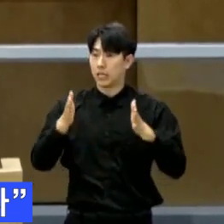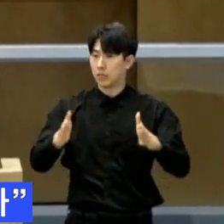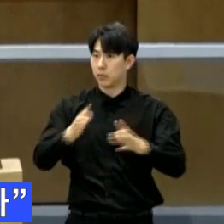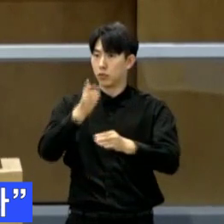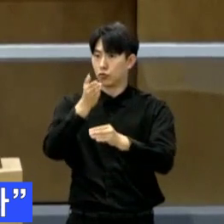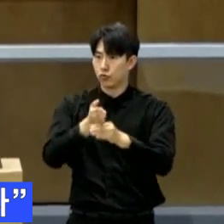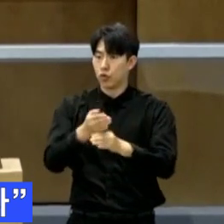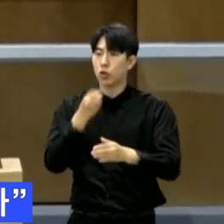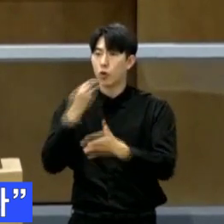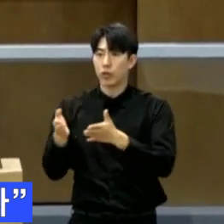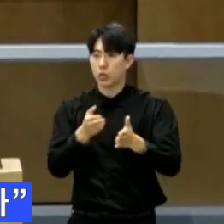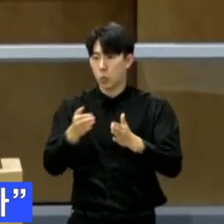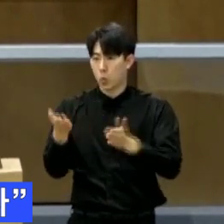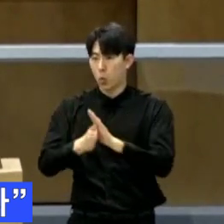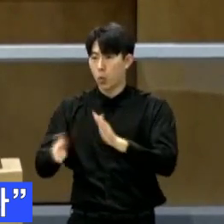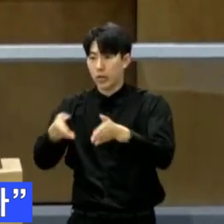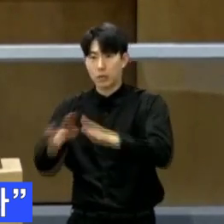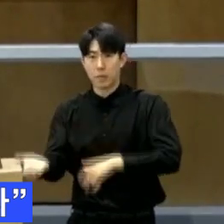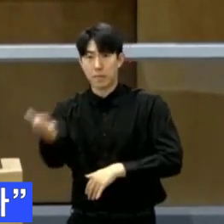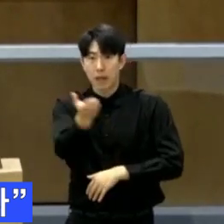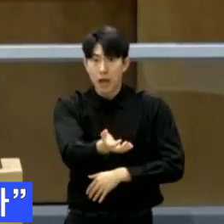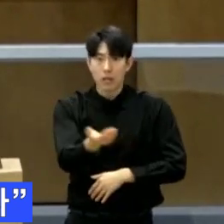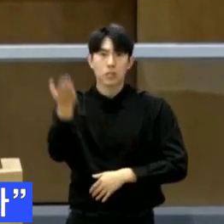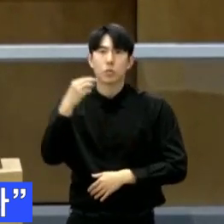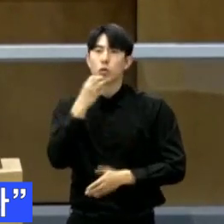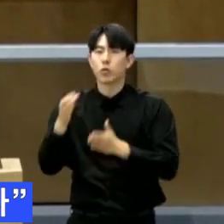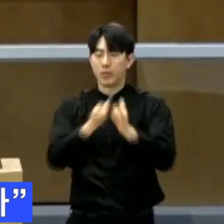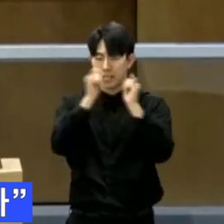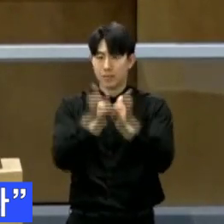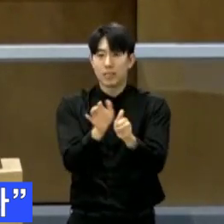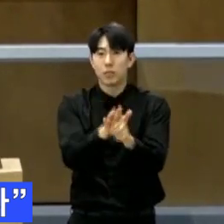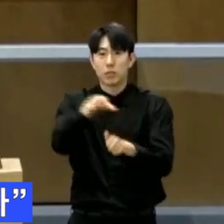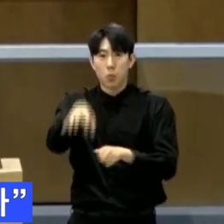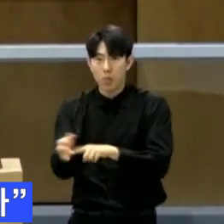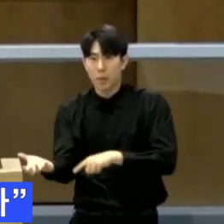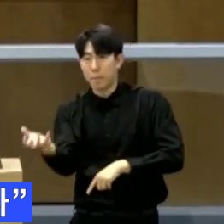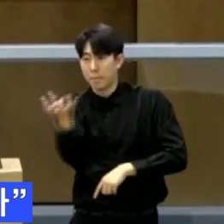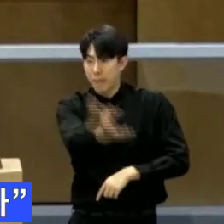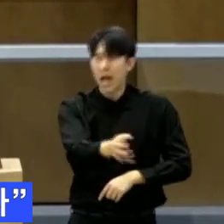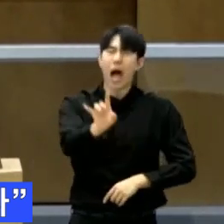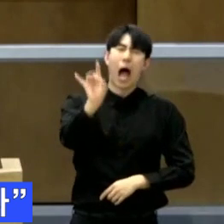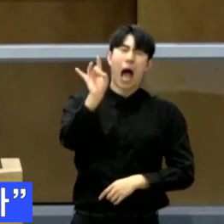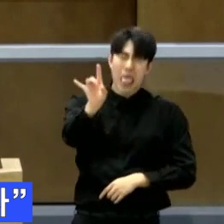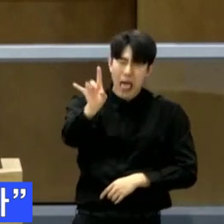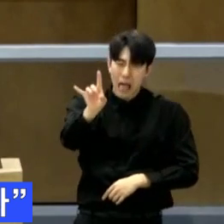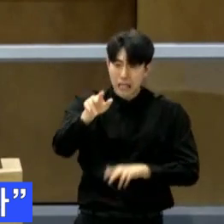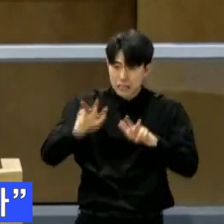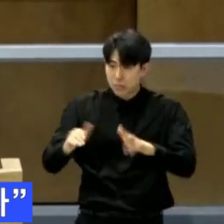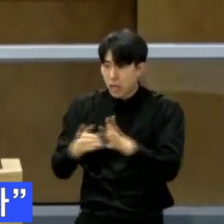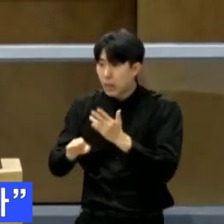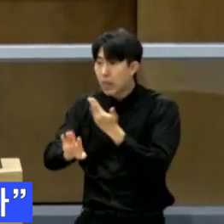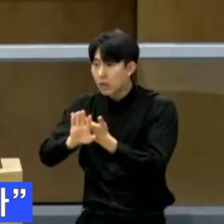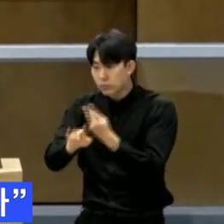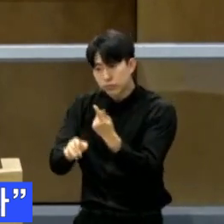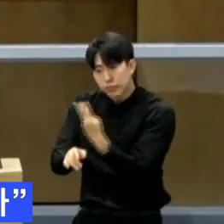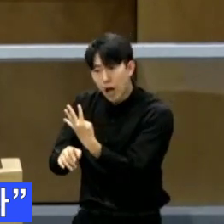이전 실적은 지난 8월 경기도 사회서비스원을 이전한 한건 이후 현재까지